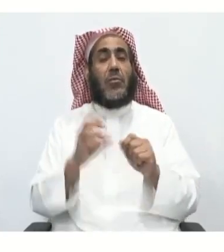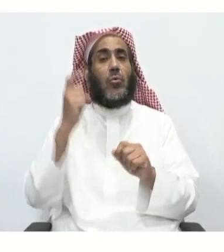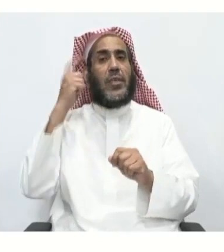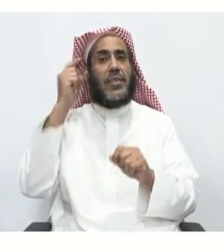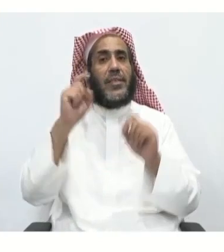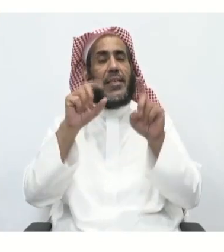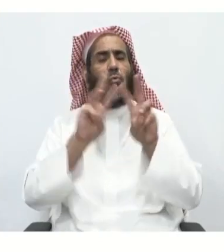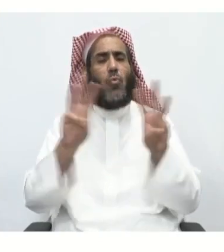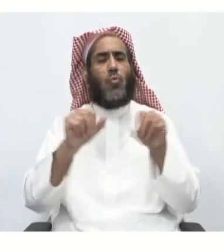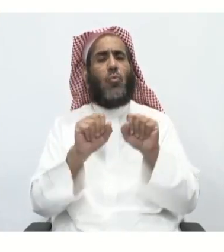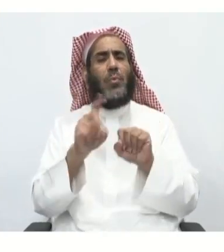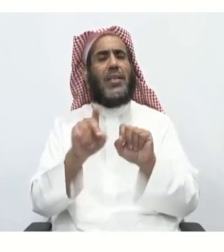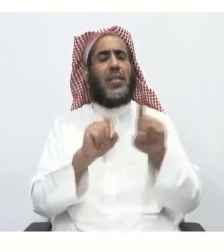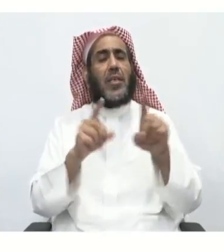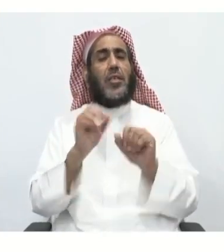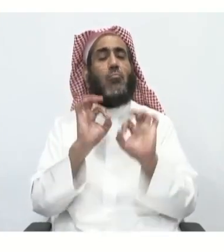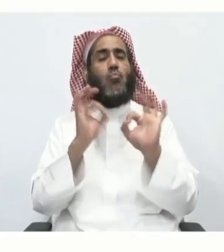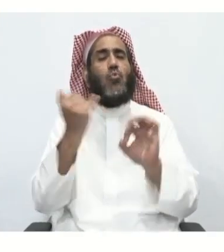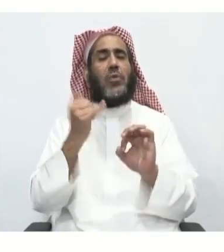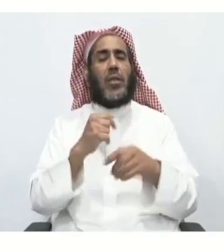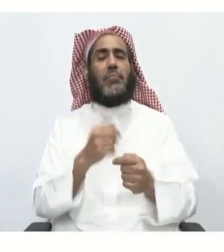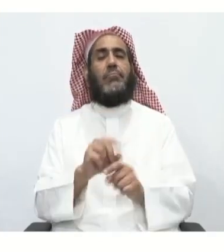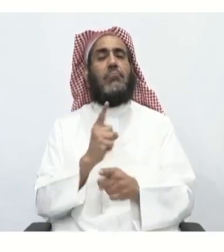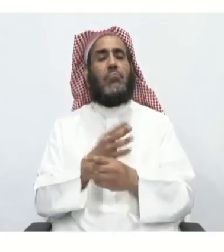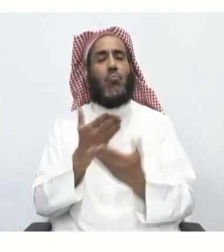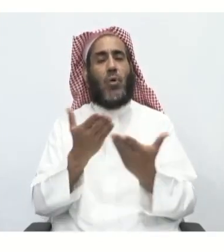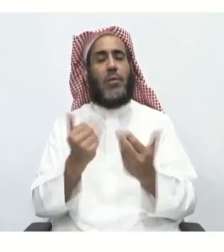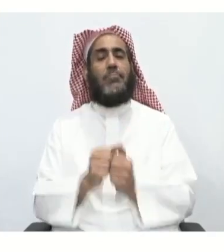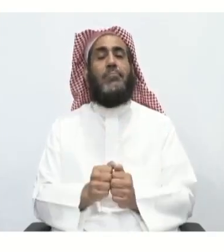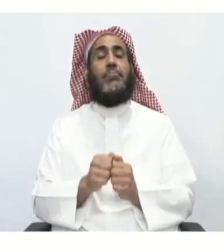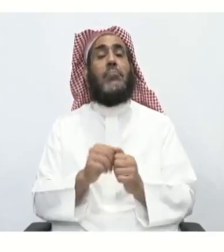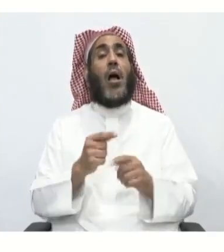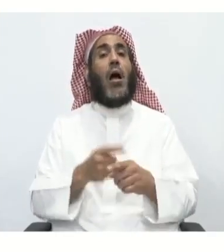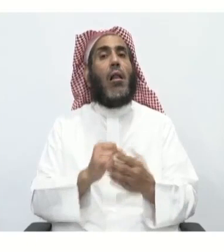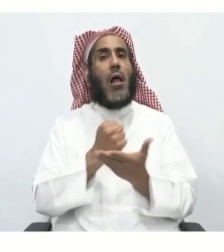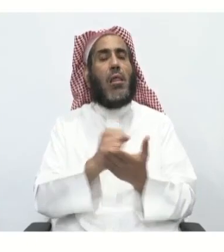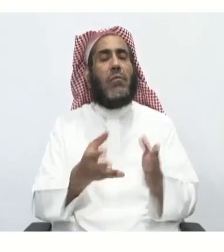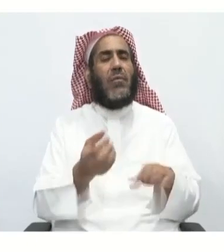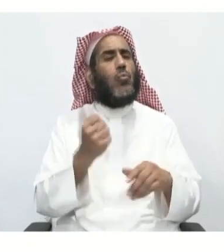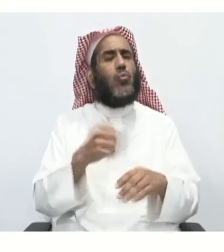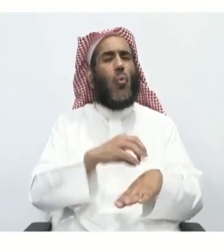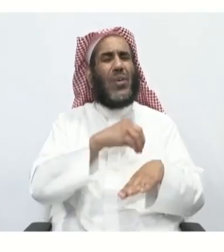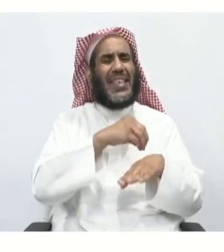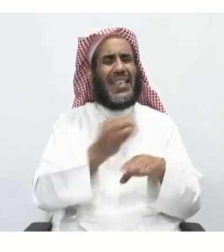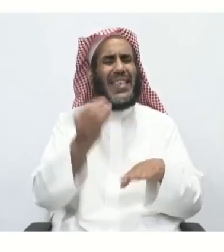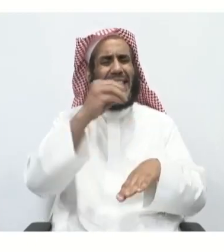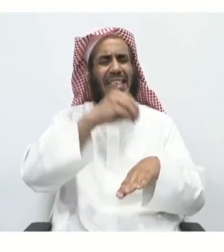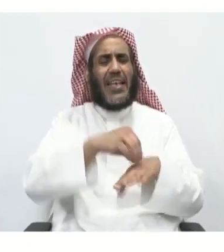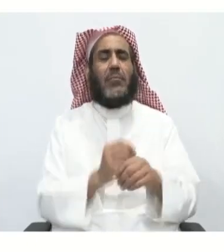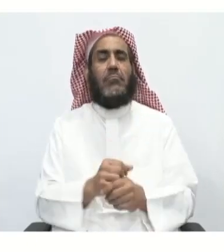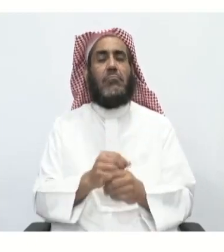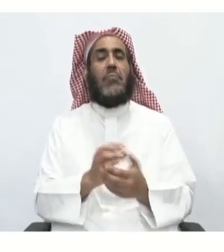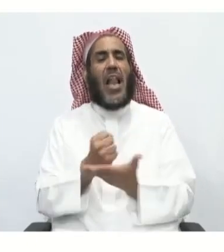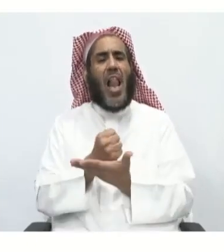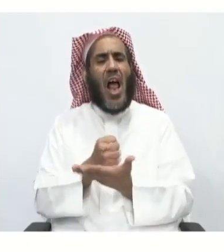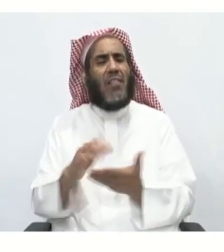رابط الدرس الرقمي لاحظ معي هنا الحذف والزياده الحذف والزياده